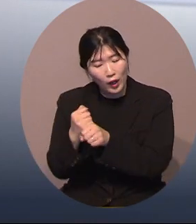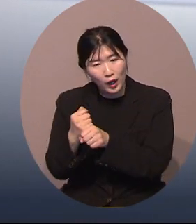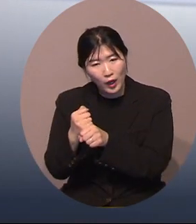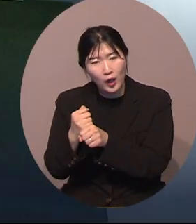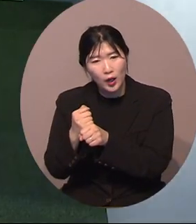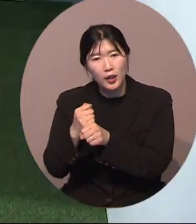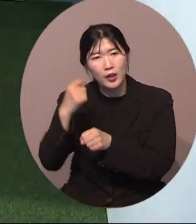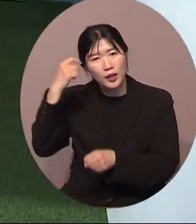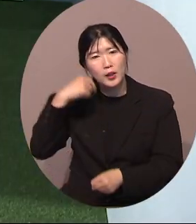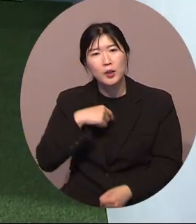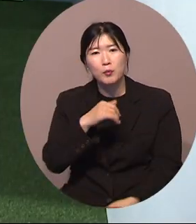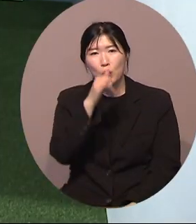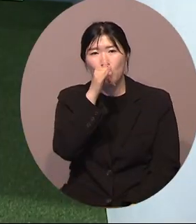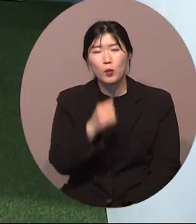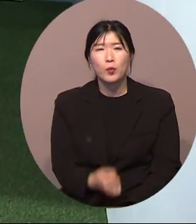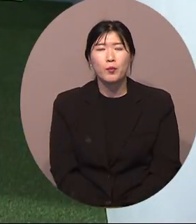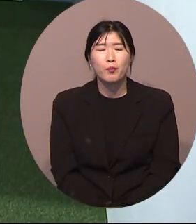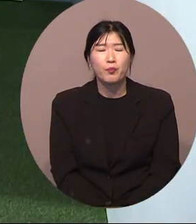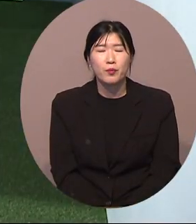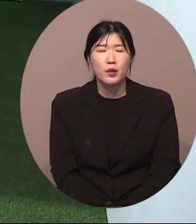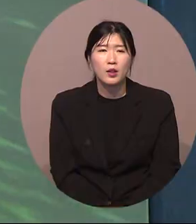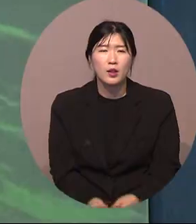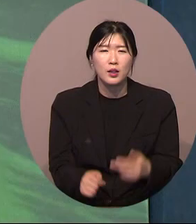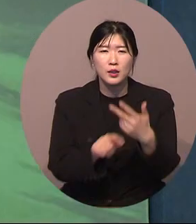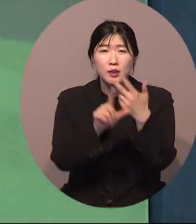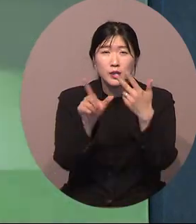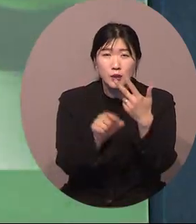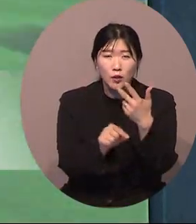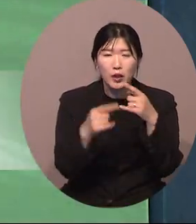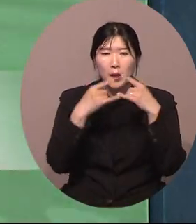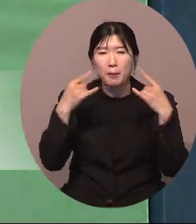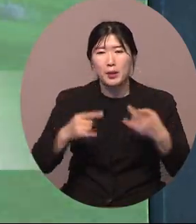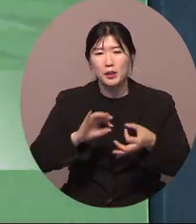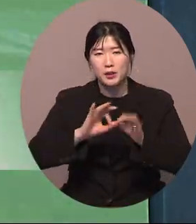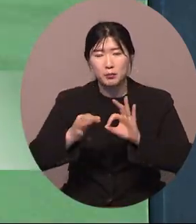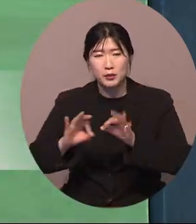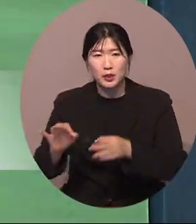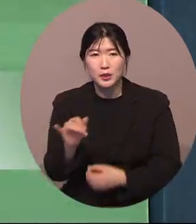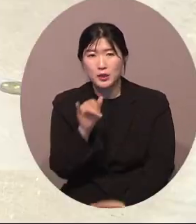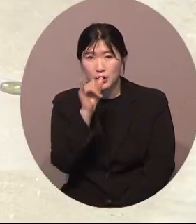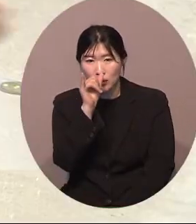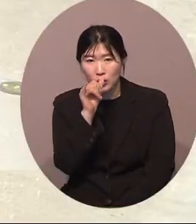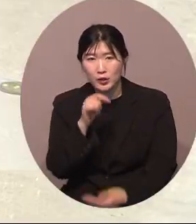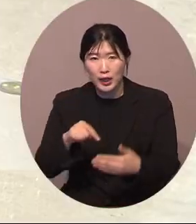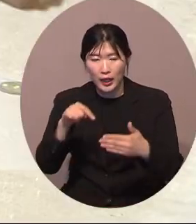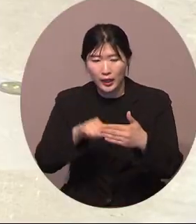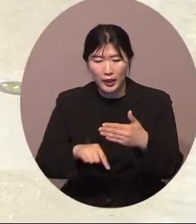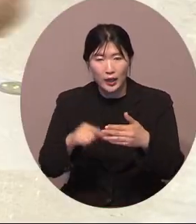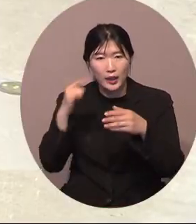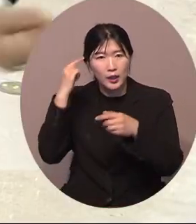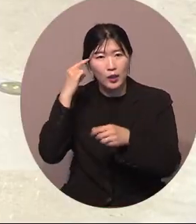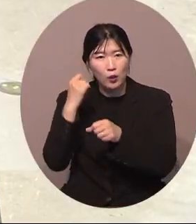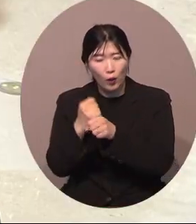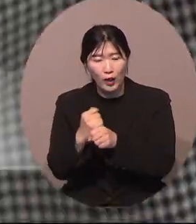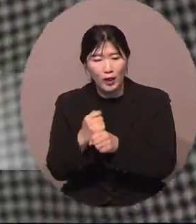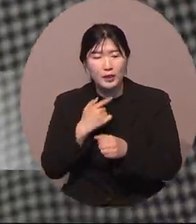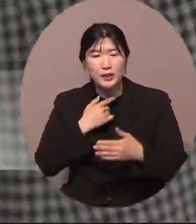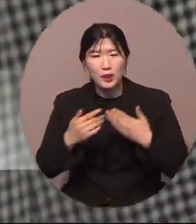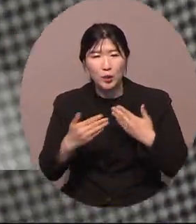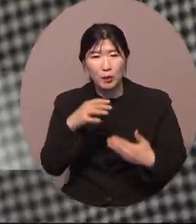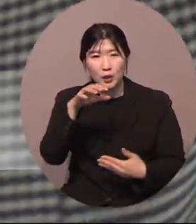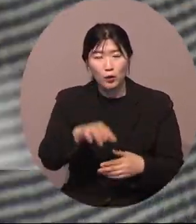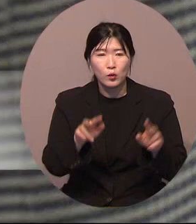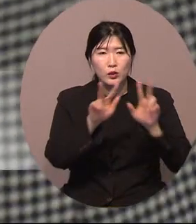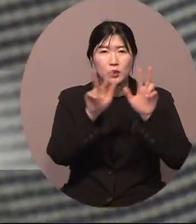같고. 오는 7월 개막하는 파리 올림픽을 앞두고 스포츠 속에 숨은 과학적 원리를 체험하는 특별